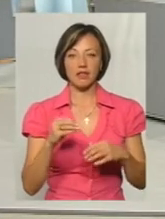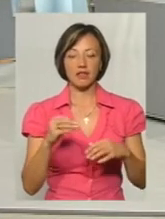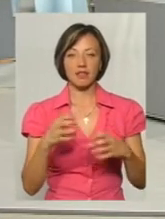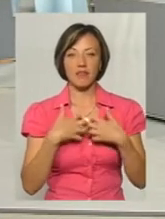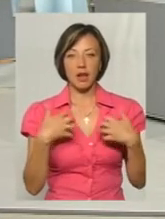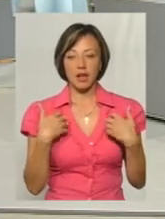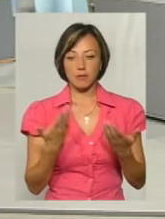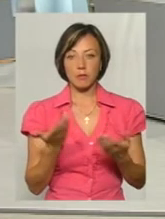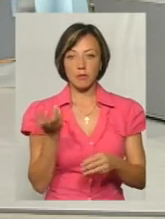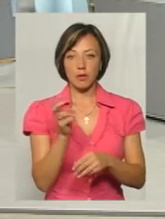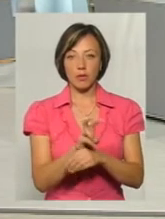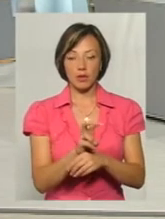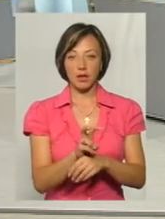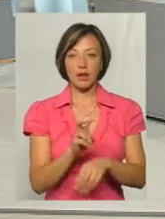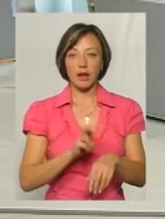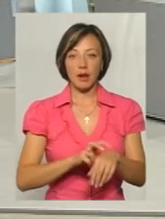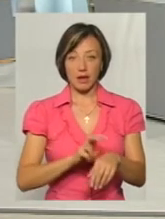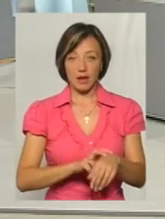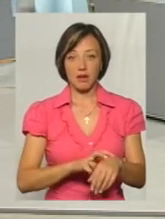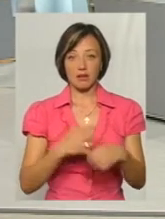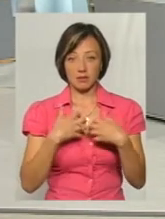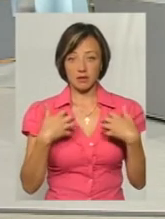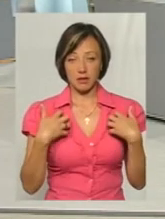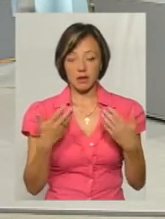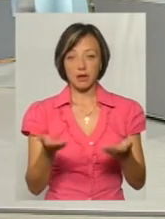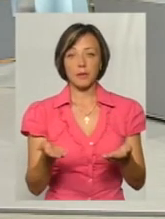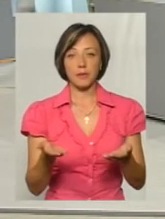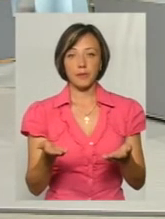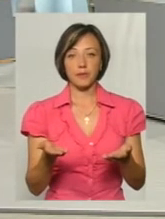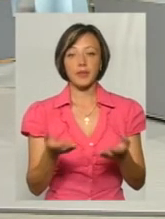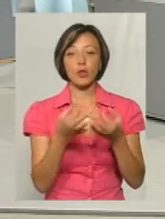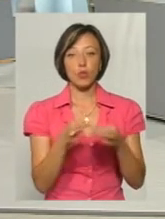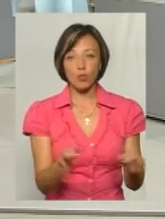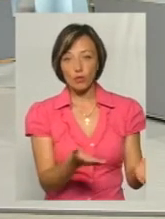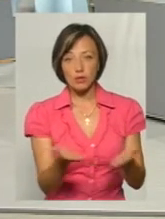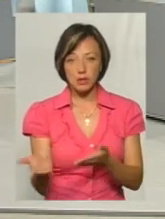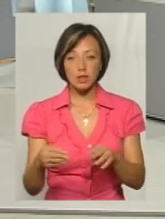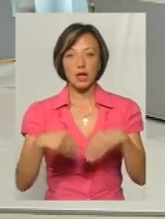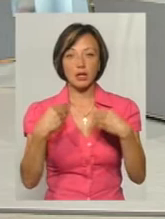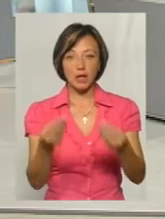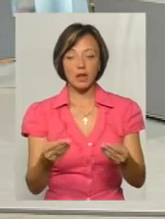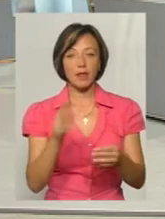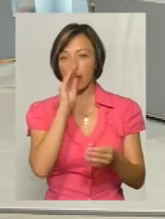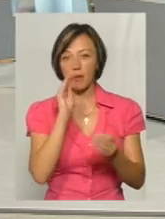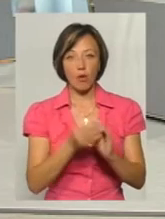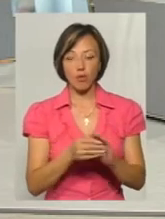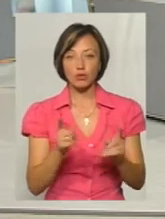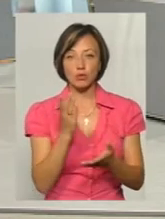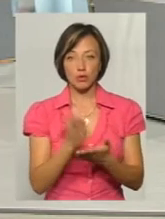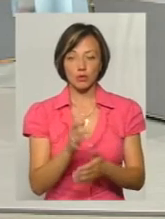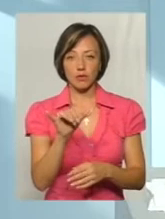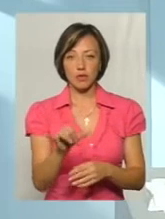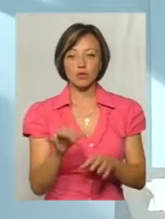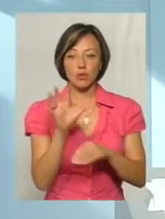Якщо приходить до вас ветеринарний спеціаліст, фахівець, допустіть його, надайте йому, не приховуйте